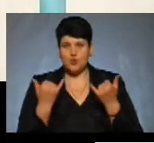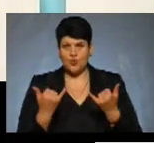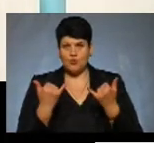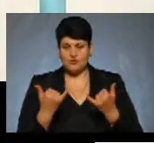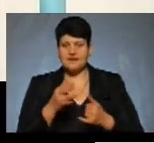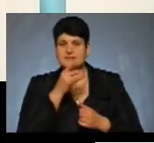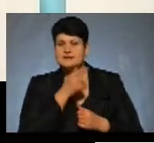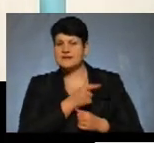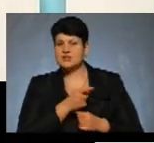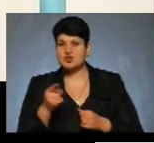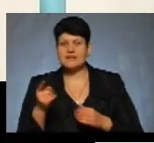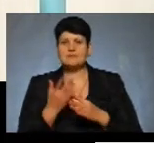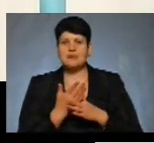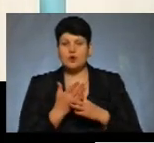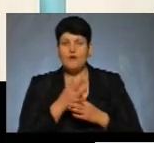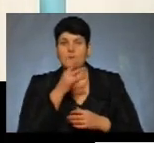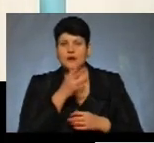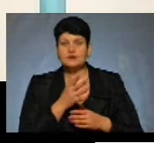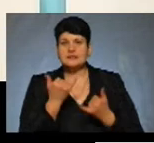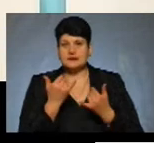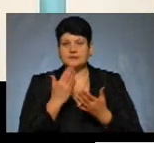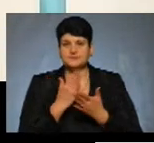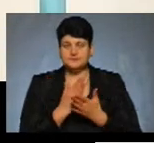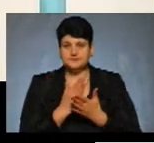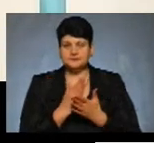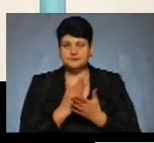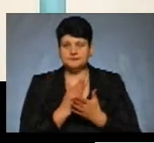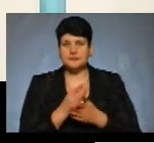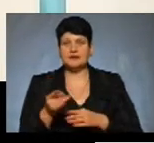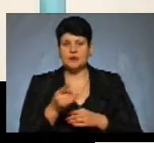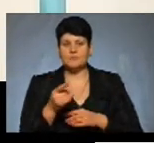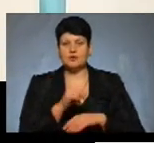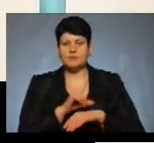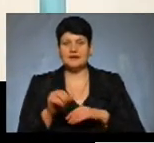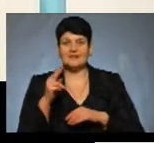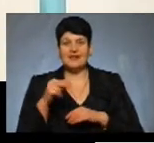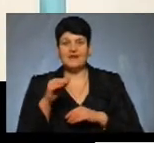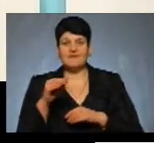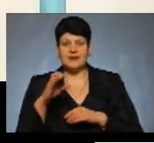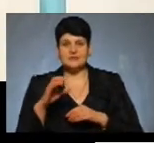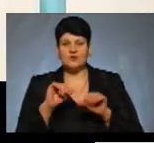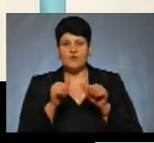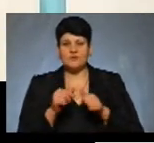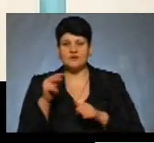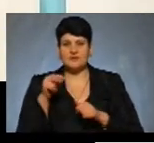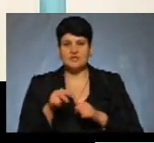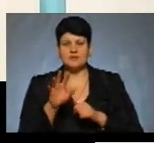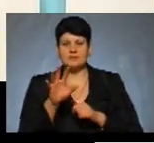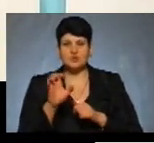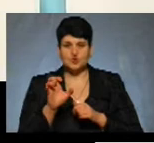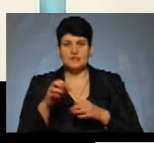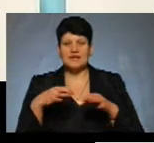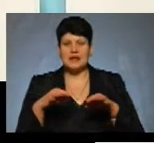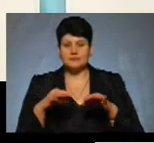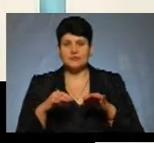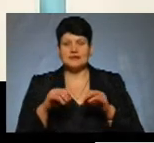час цього пільгового періоду, який зараз триває ще, Тернопільської митниці ДФС оформлено 2500 транспортних засобів. Це в